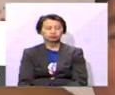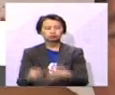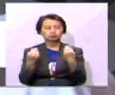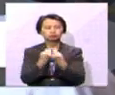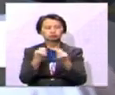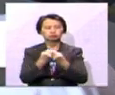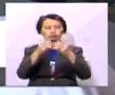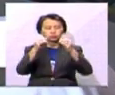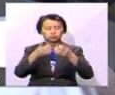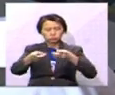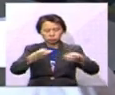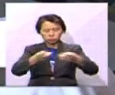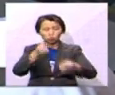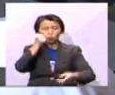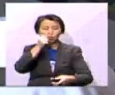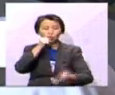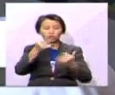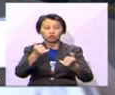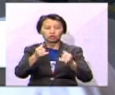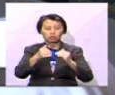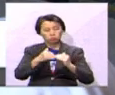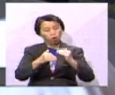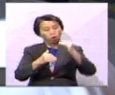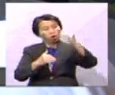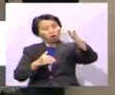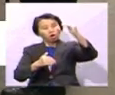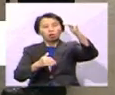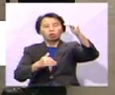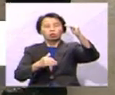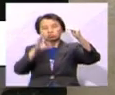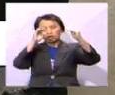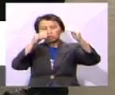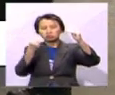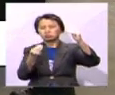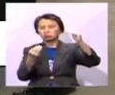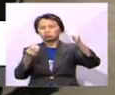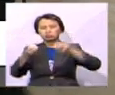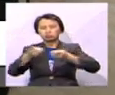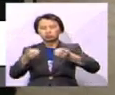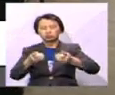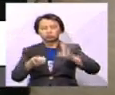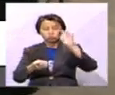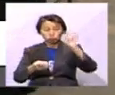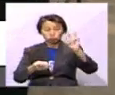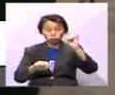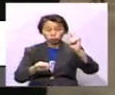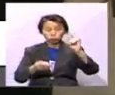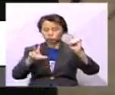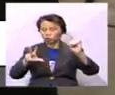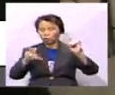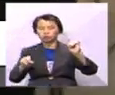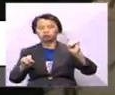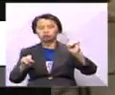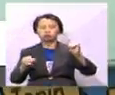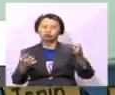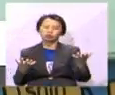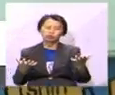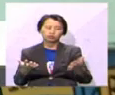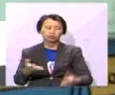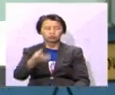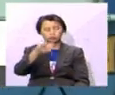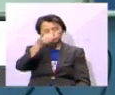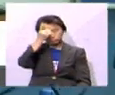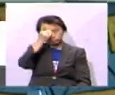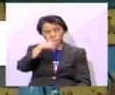Jumlah guru disiplin wanita ketika ini jauh melebihi guru disiplin lelaki dengan nisbah 70-30. Jelas Datuk Seri